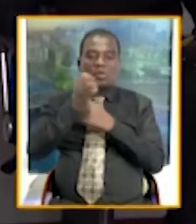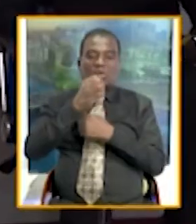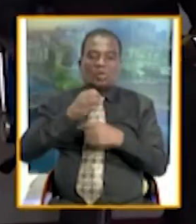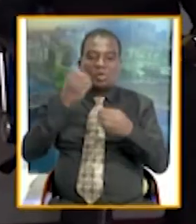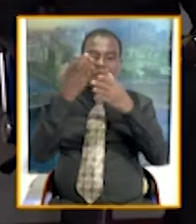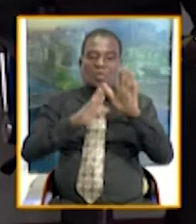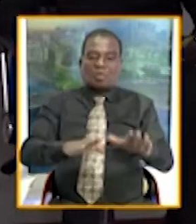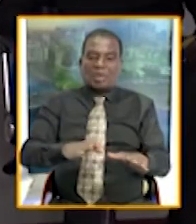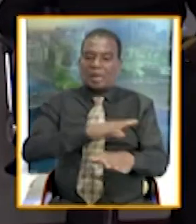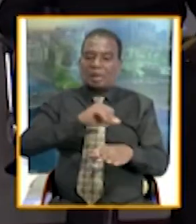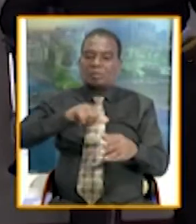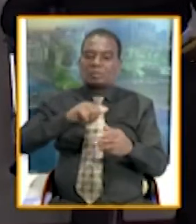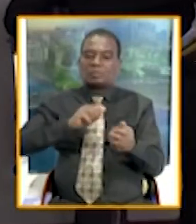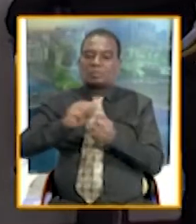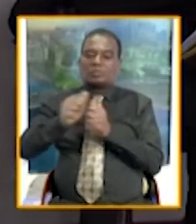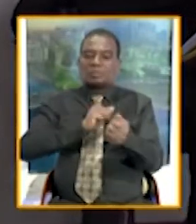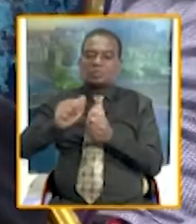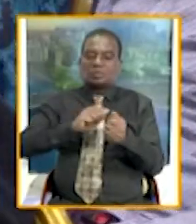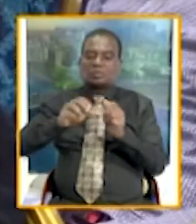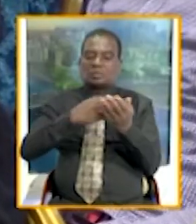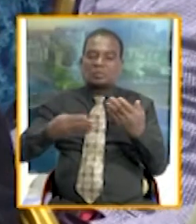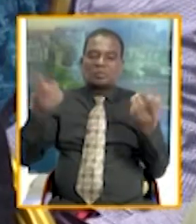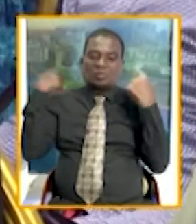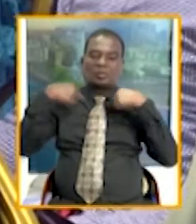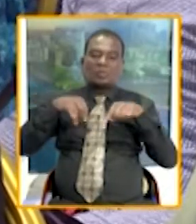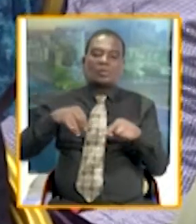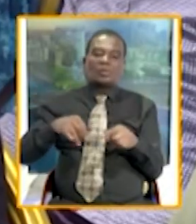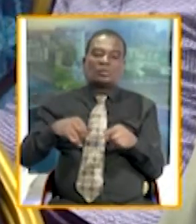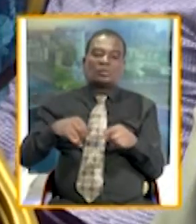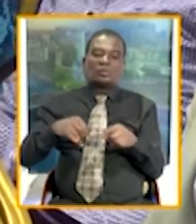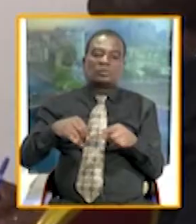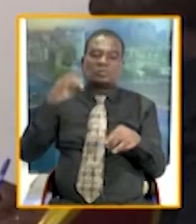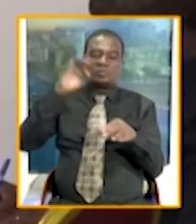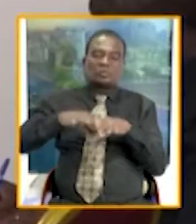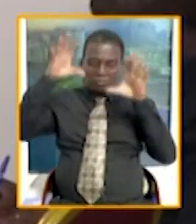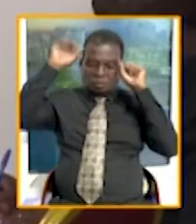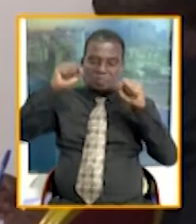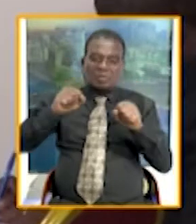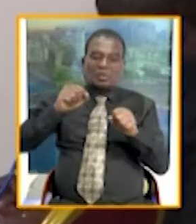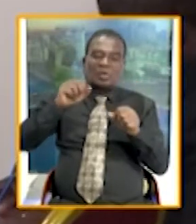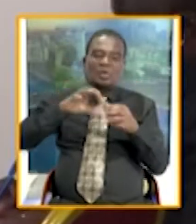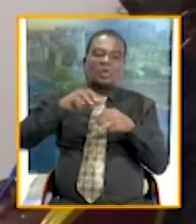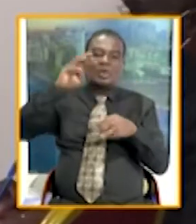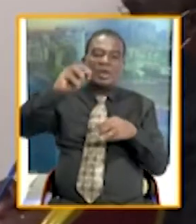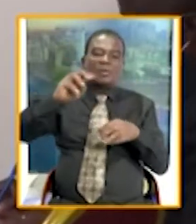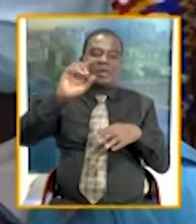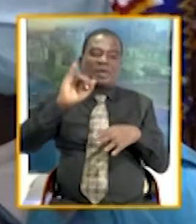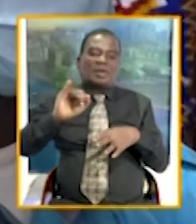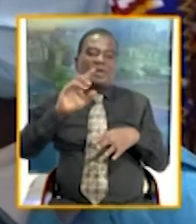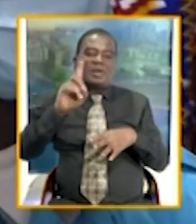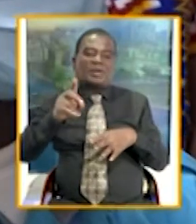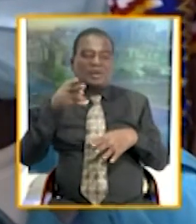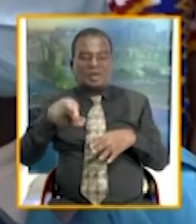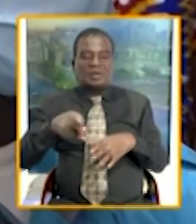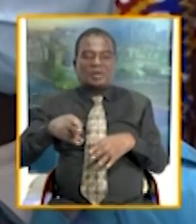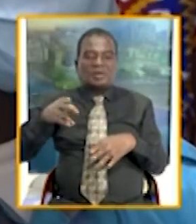humaines et autres dégâts matériels enregistrés au cours de l'élection présidentielle, le MIDH initie un panel sur